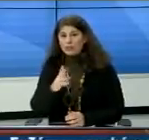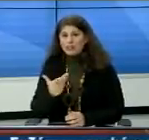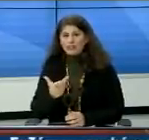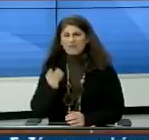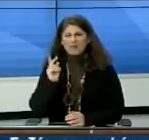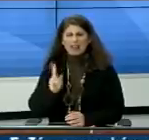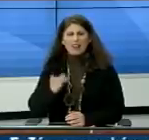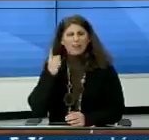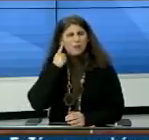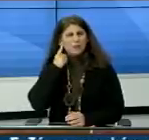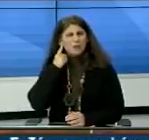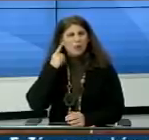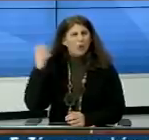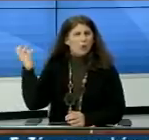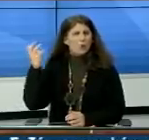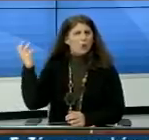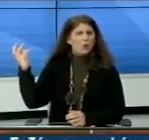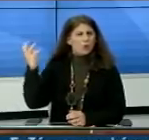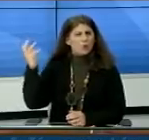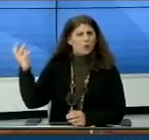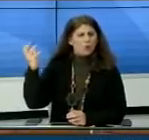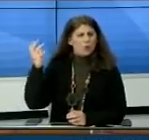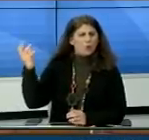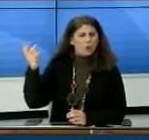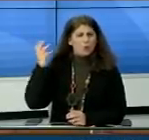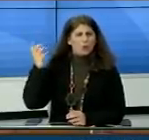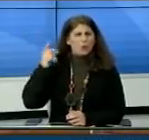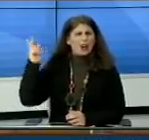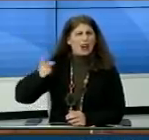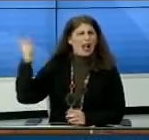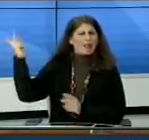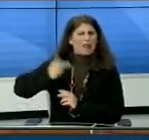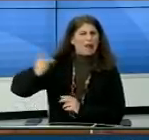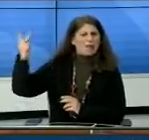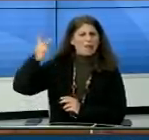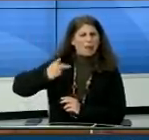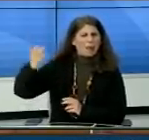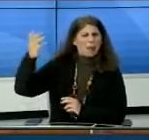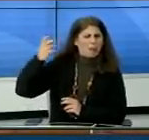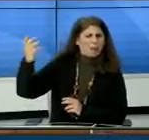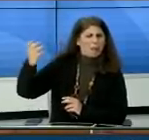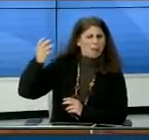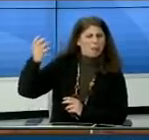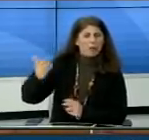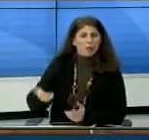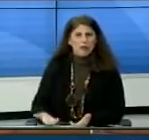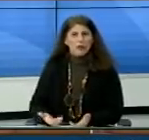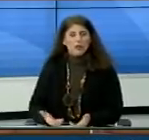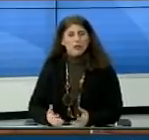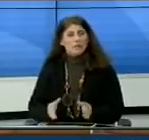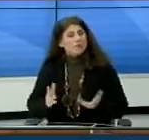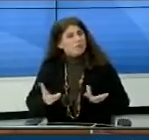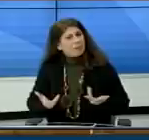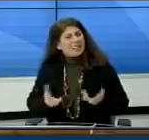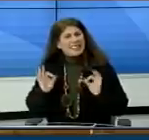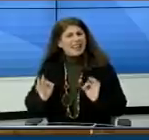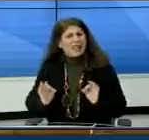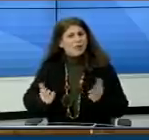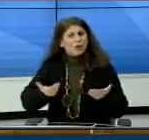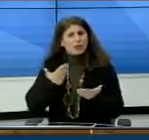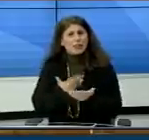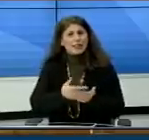ήχο βουητό τυφλών καταγγελιών. Άλλωστε, τι ακριβώς ζητά ο